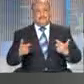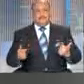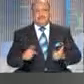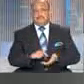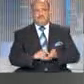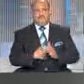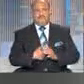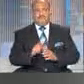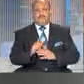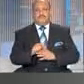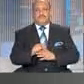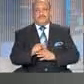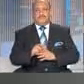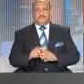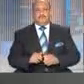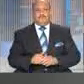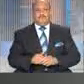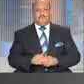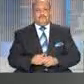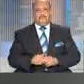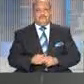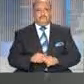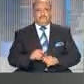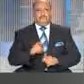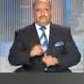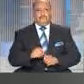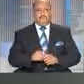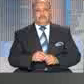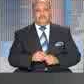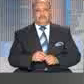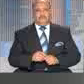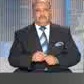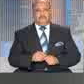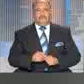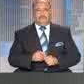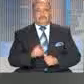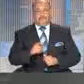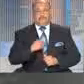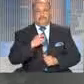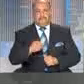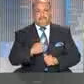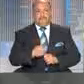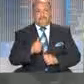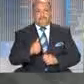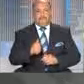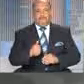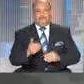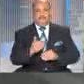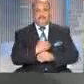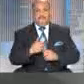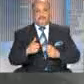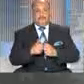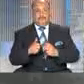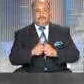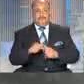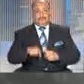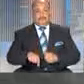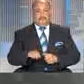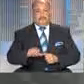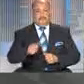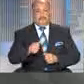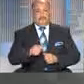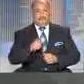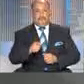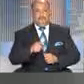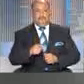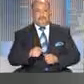أضفاها فقد تباينت الآراء حوله الإقبال عليه مش برشا كيما قبل أسخاص ظروف البلاد ماشي هي معنا واش كيما